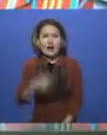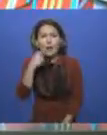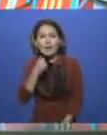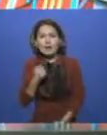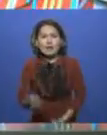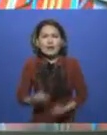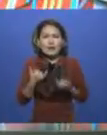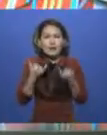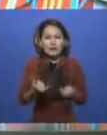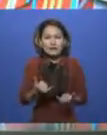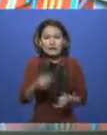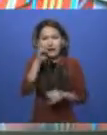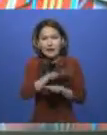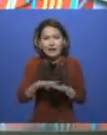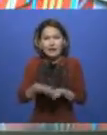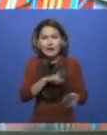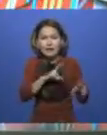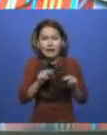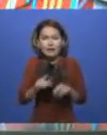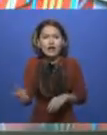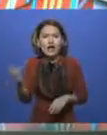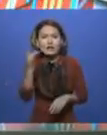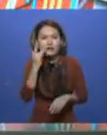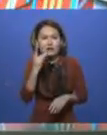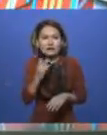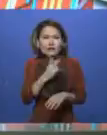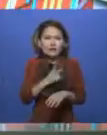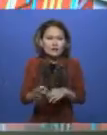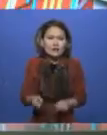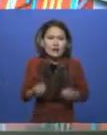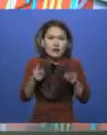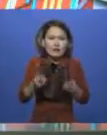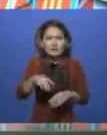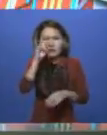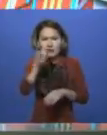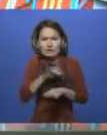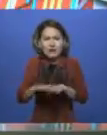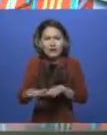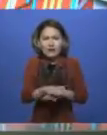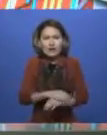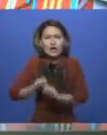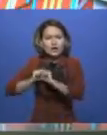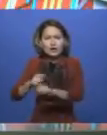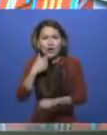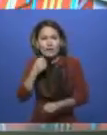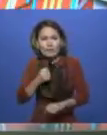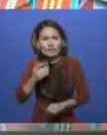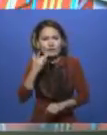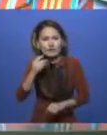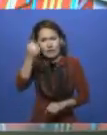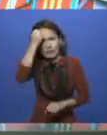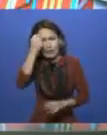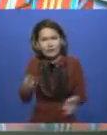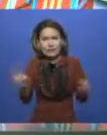Батырын бағалай білген ел бақытты. Қашанда қатерге бас тігіп қажет кезінде халқына қалқан болғандар ешқашан ел жадынан өшпек